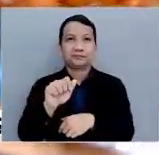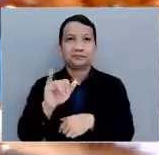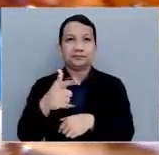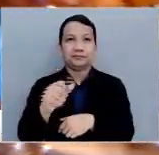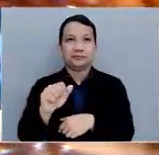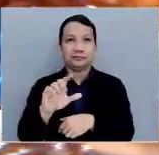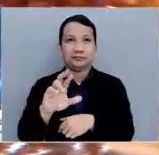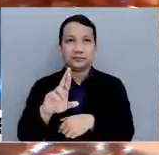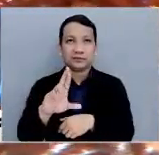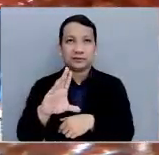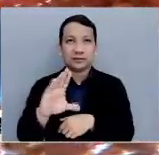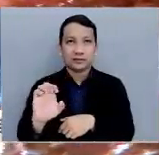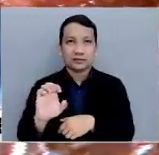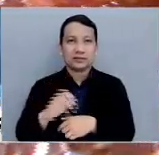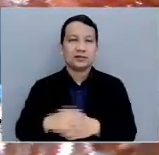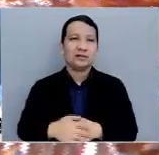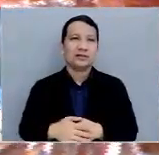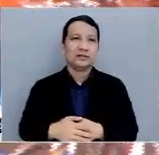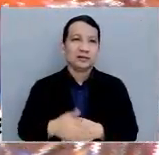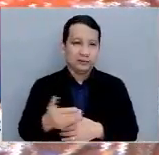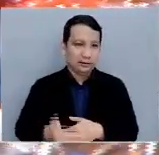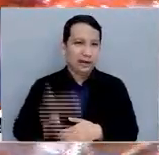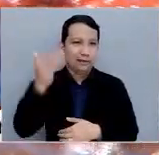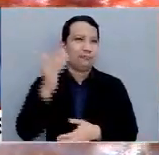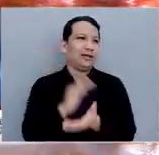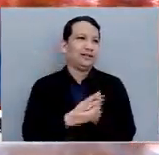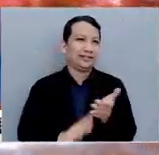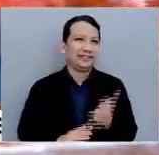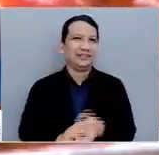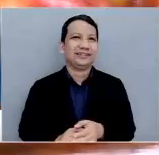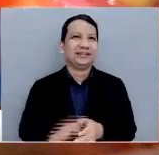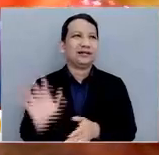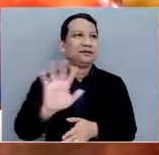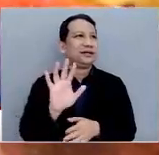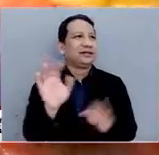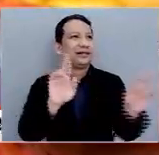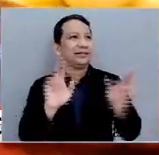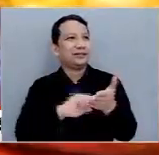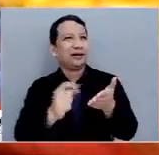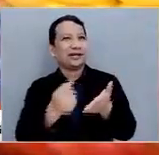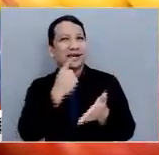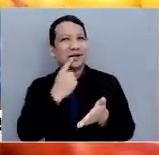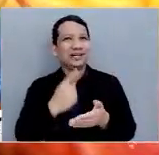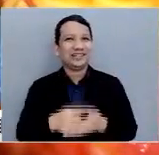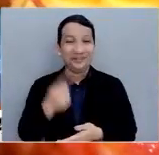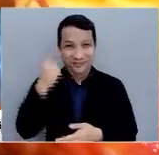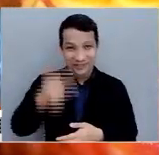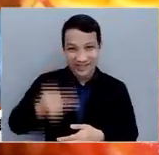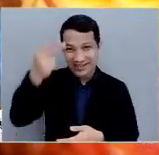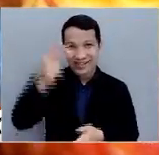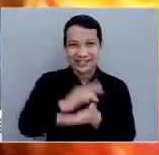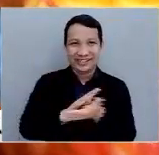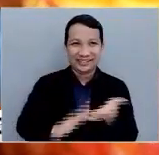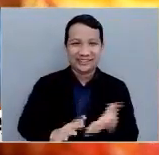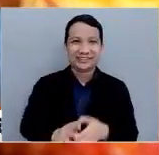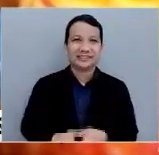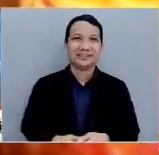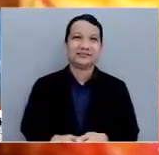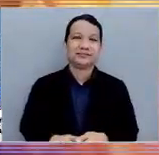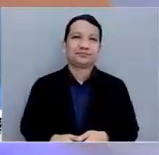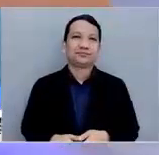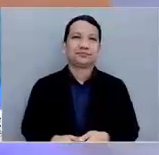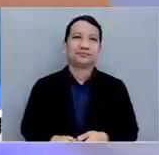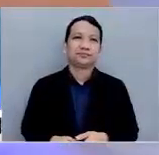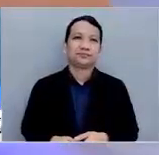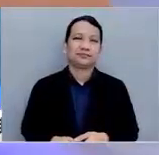putok ito yung aligi rice, oh, yeah. Putok bato. Ayun pala. Mga gamot i-ready. Yes. Mm. Kailangan nagkakamay eh. Masarap talaga ng ano, aligi